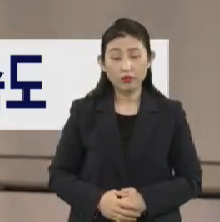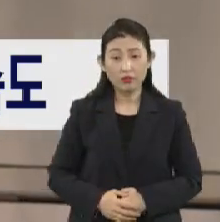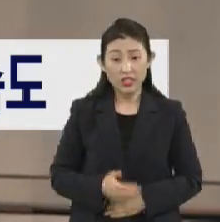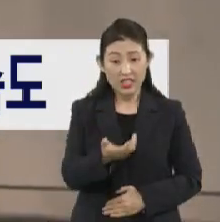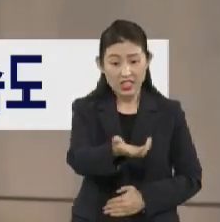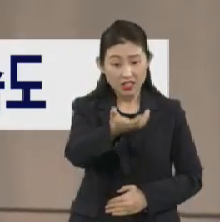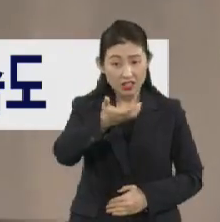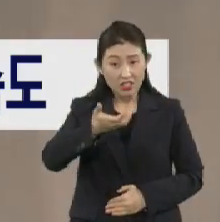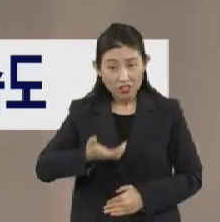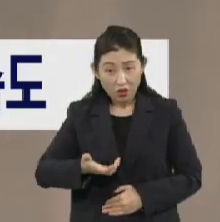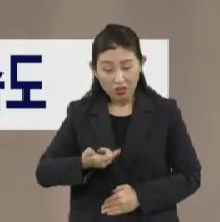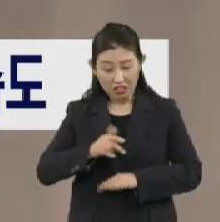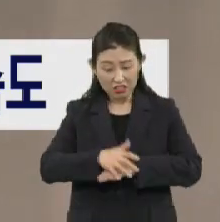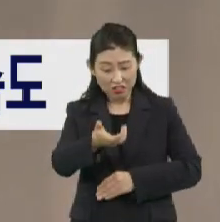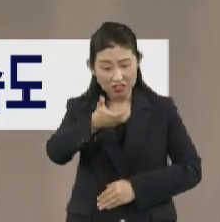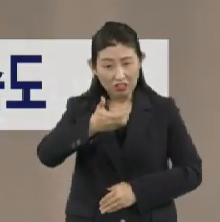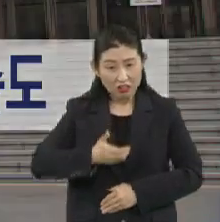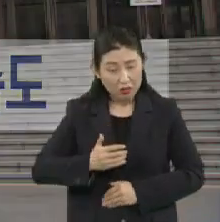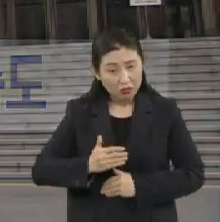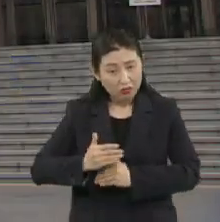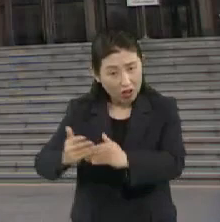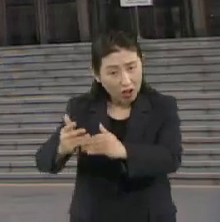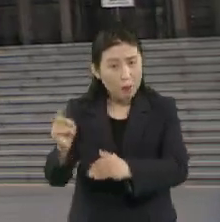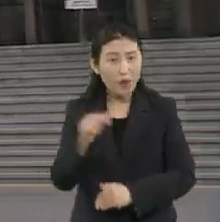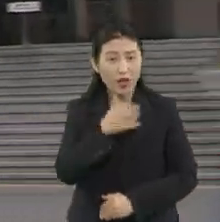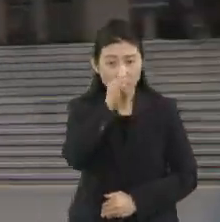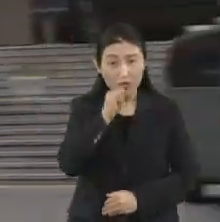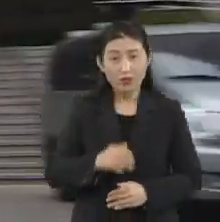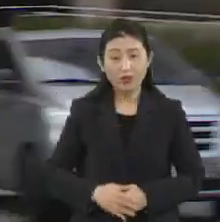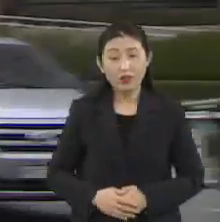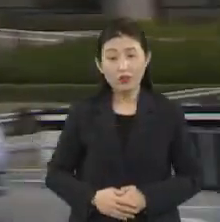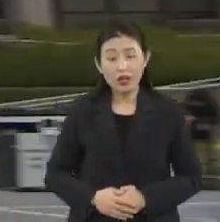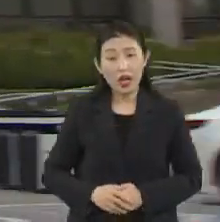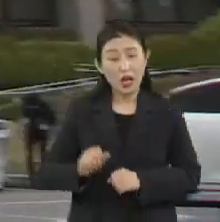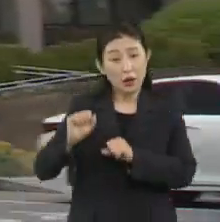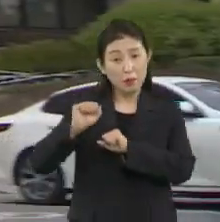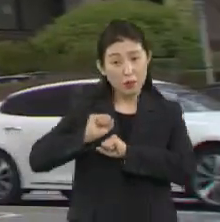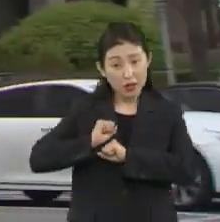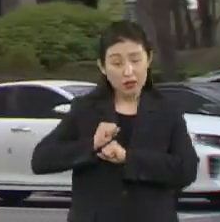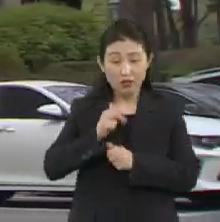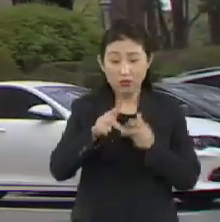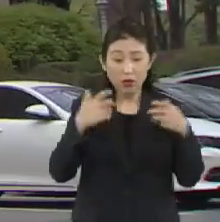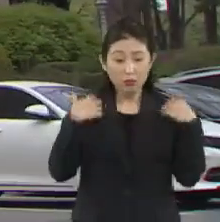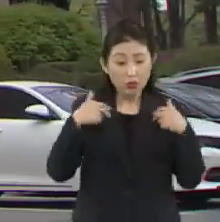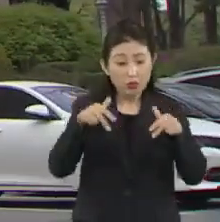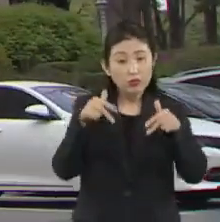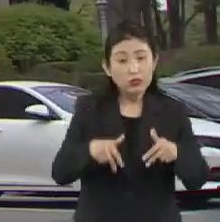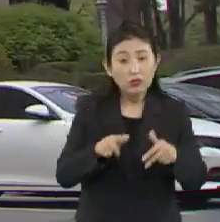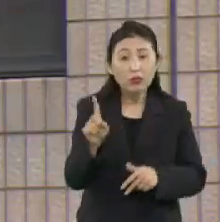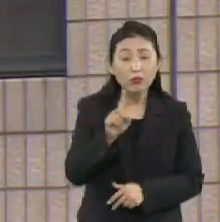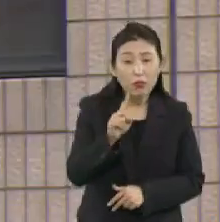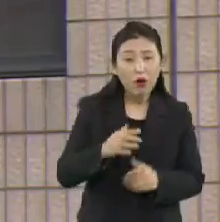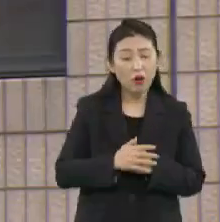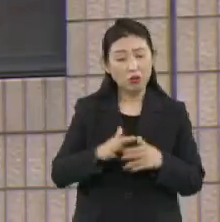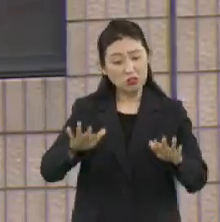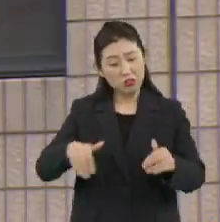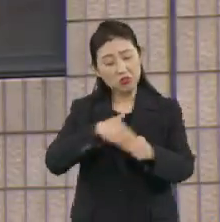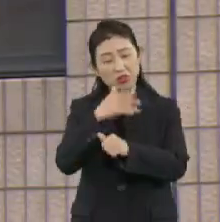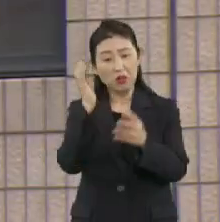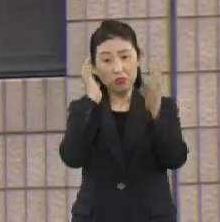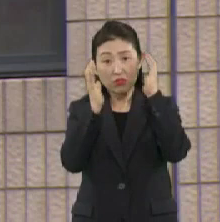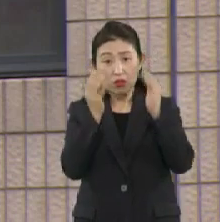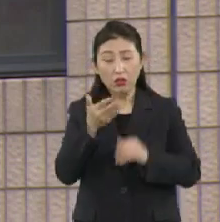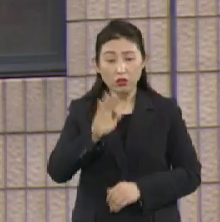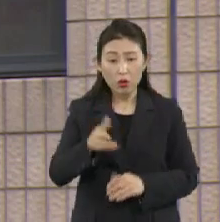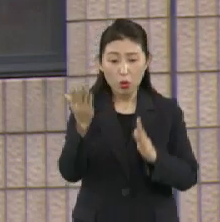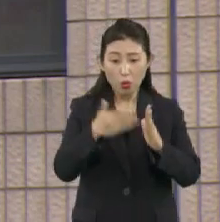이전이 급물살을 탈 수도 있습니다. 이 같은 상황에 대해 방위사업청 직원들은 어수선한 분위기지만 이전과 관련해